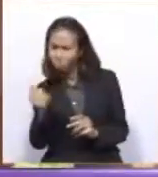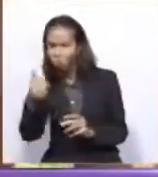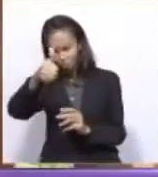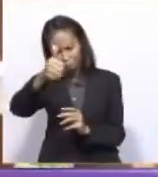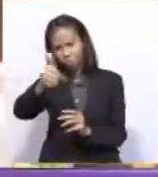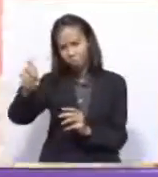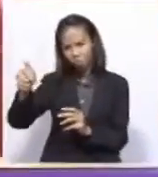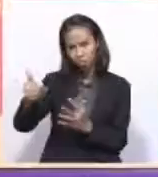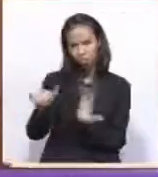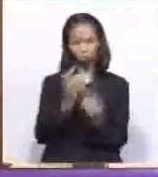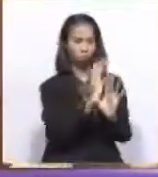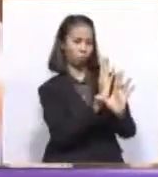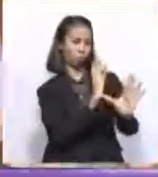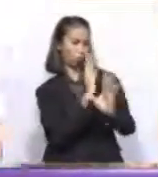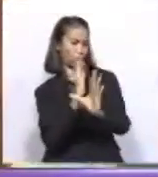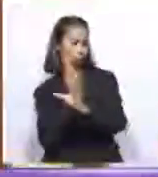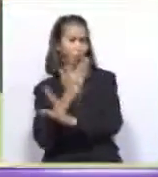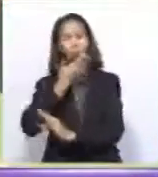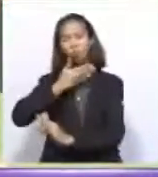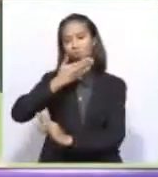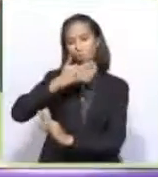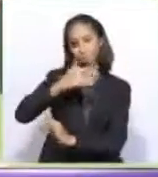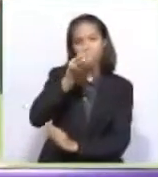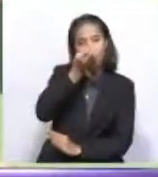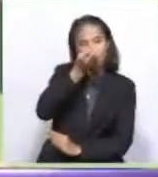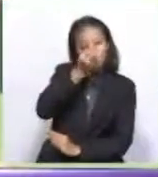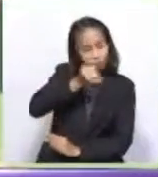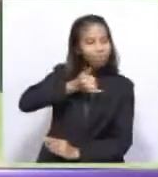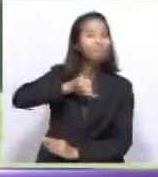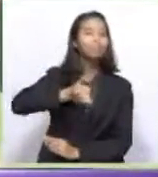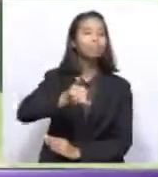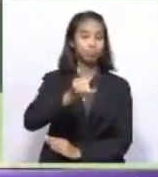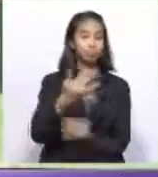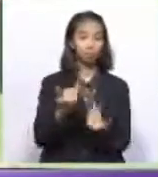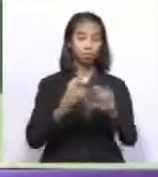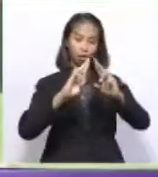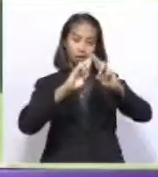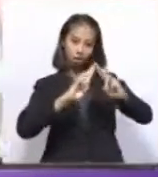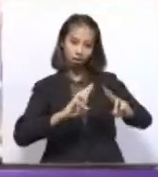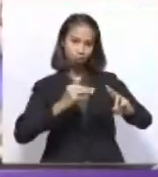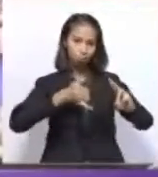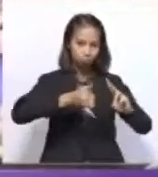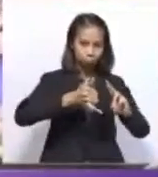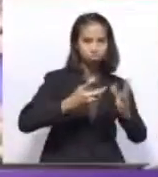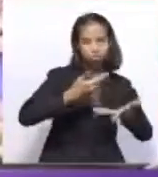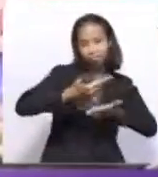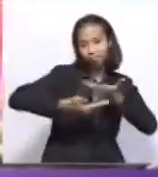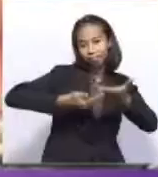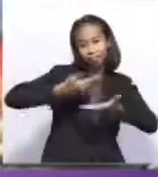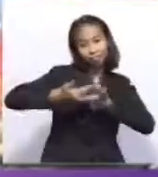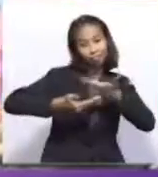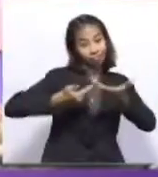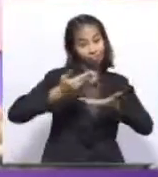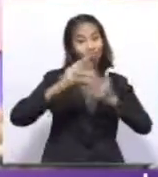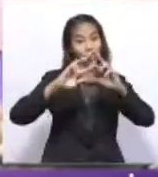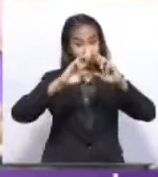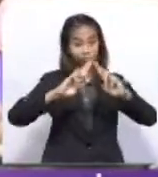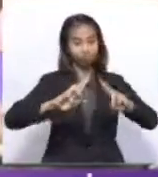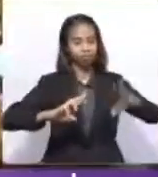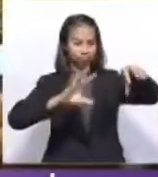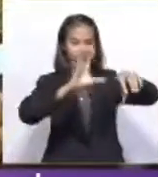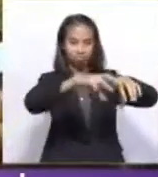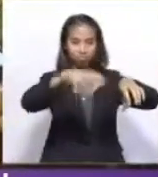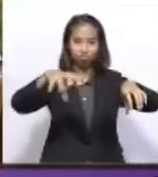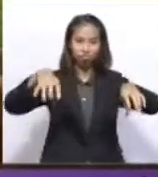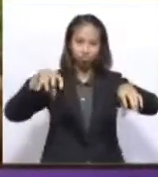นี้ก็คนต่อแถวยาวๆต้องลองค่ะเห็นบอกว่าร้านที่เข้ามาจำหน่ายภายในงานอุ่นไอรักคลายความหนา